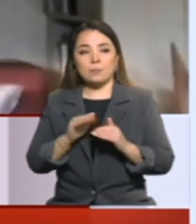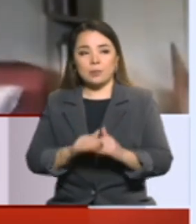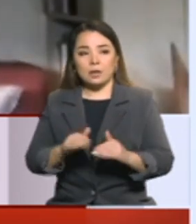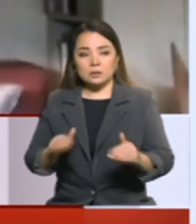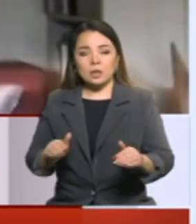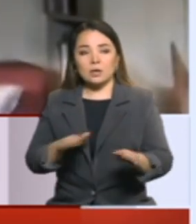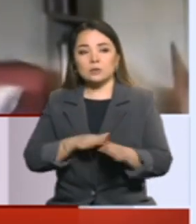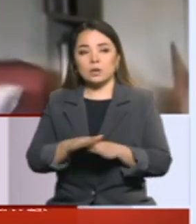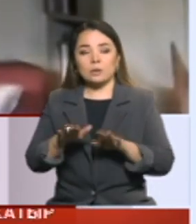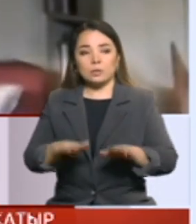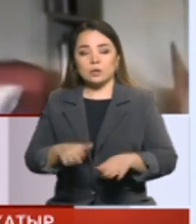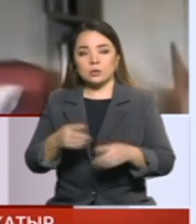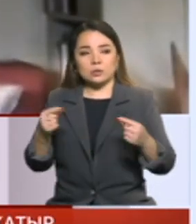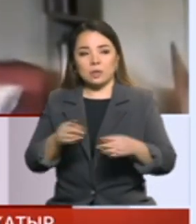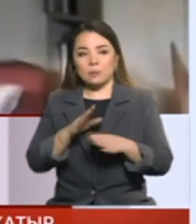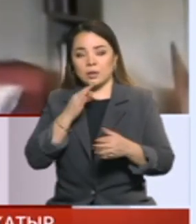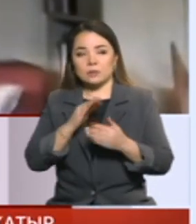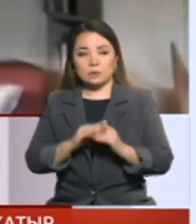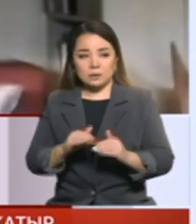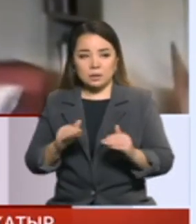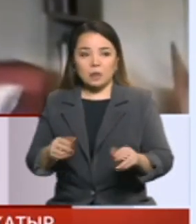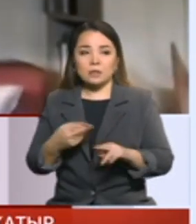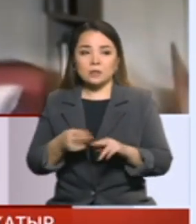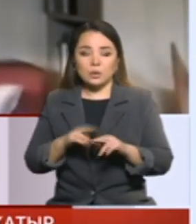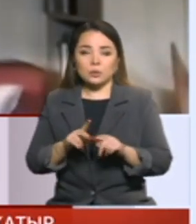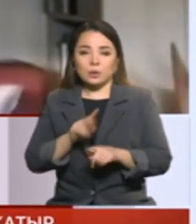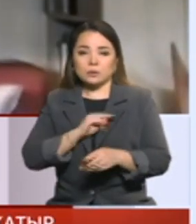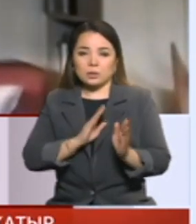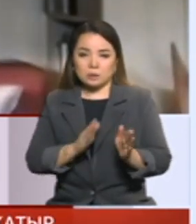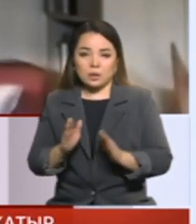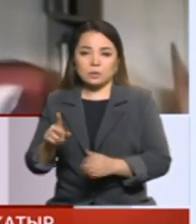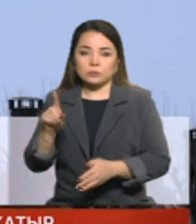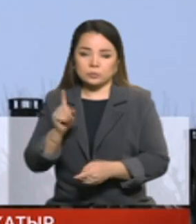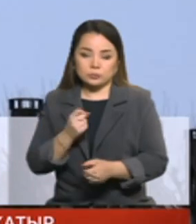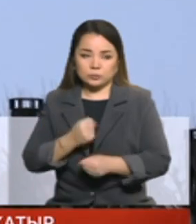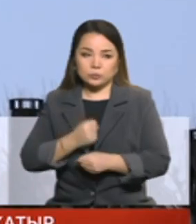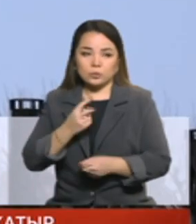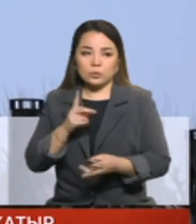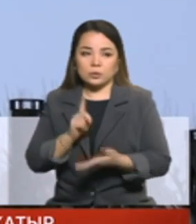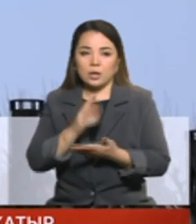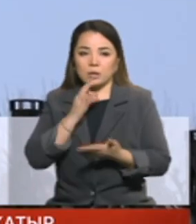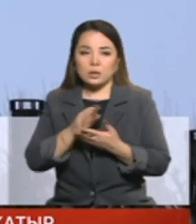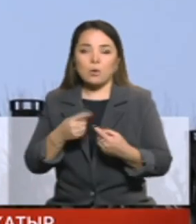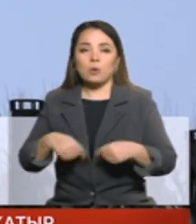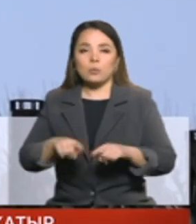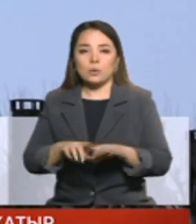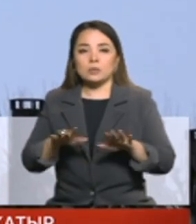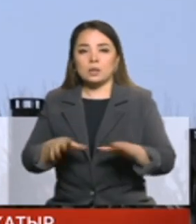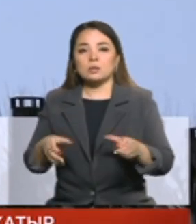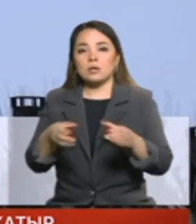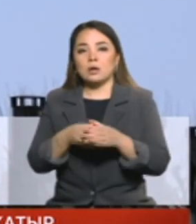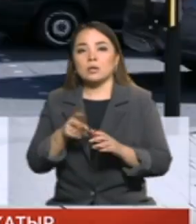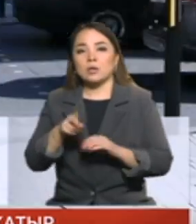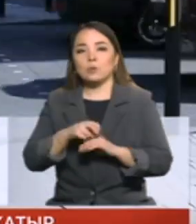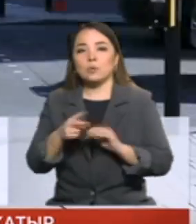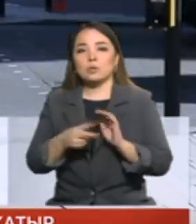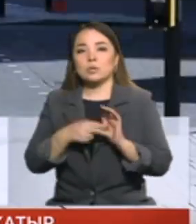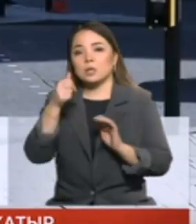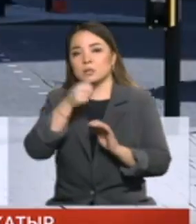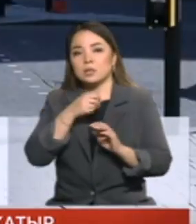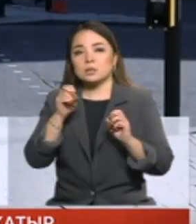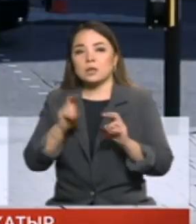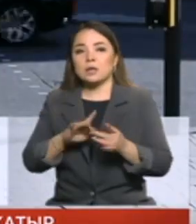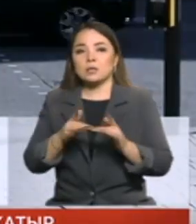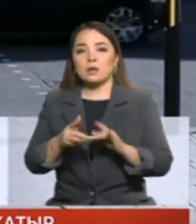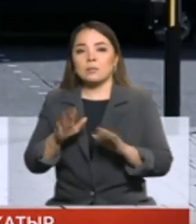арналған орын емес, сондықтан реттеуші органның қызметін күшейту керек. Қоғамдық ұйымдар 2017 жылдан бері